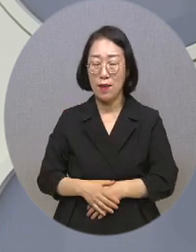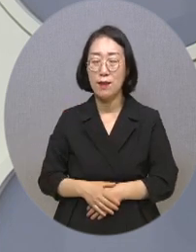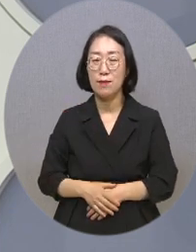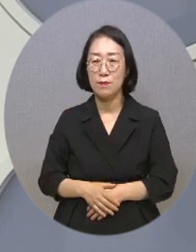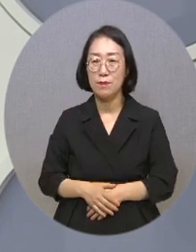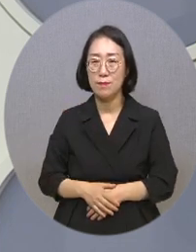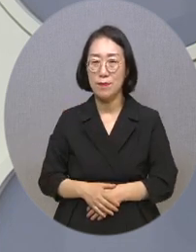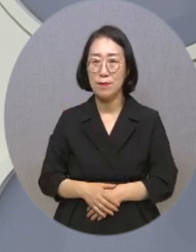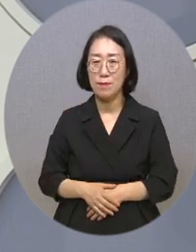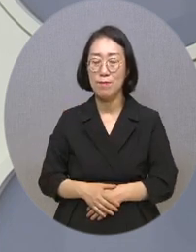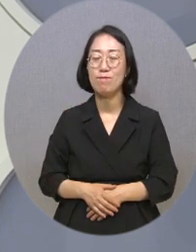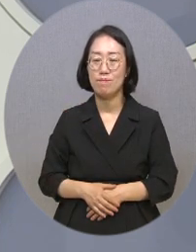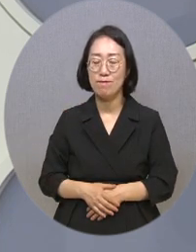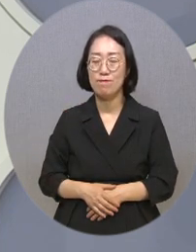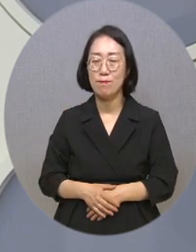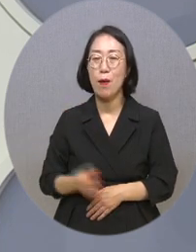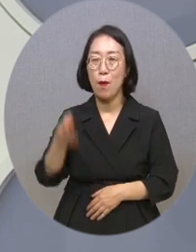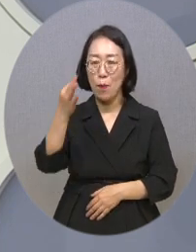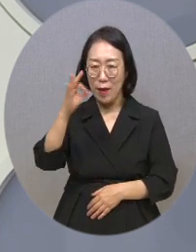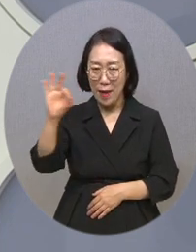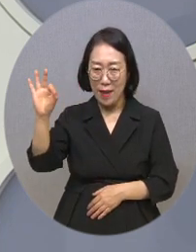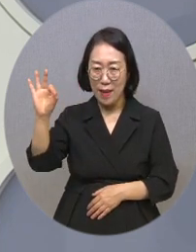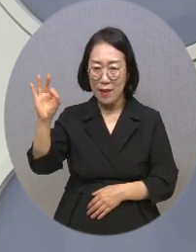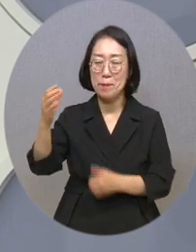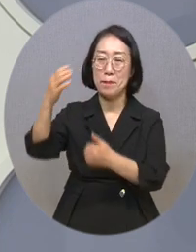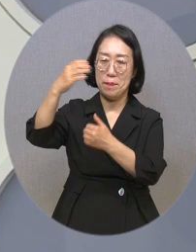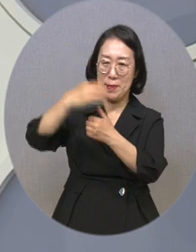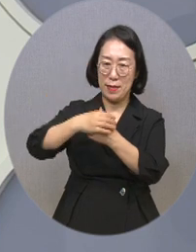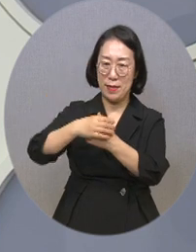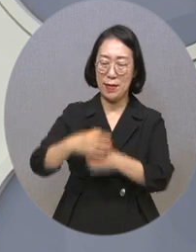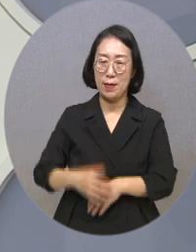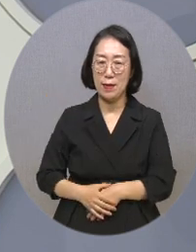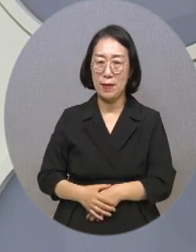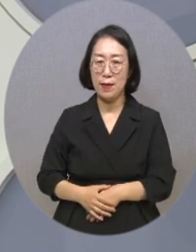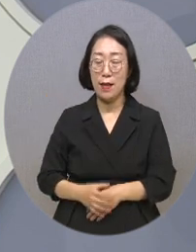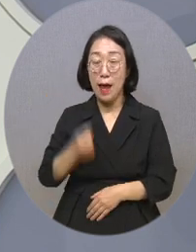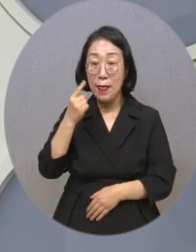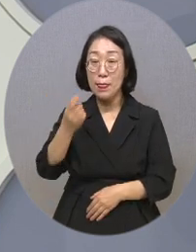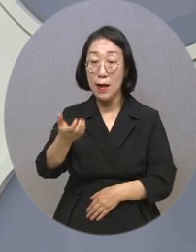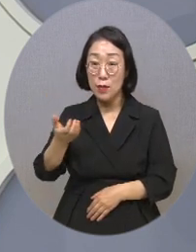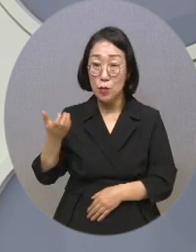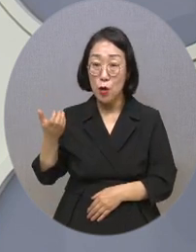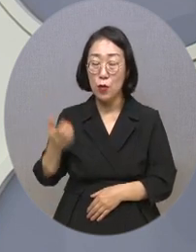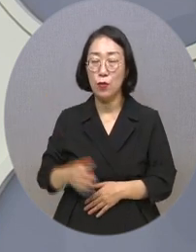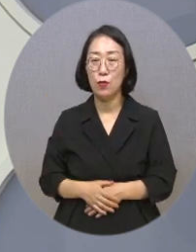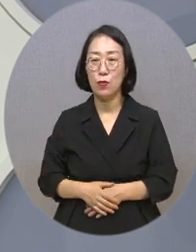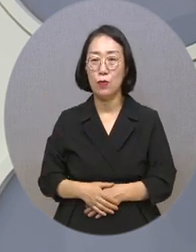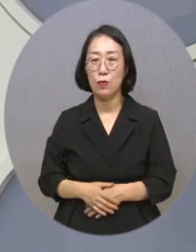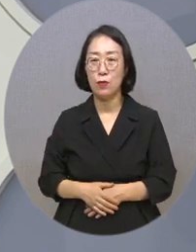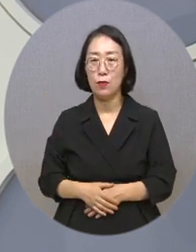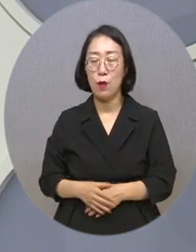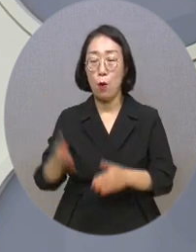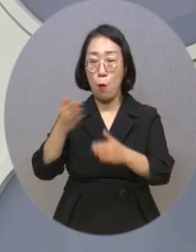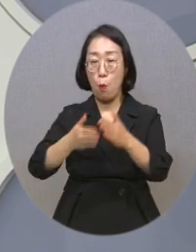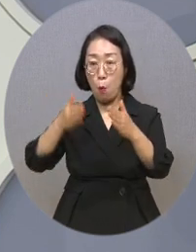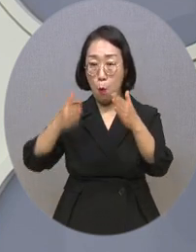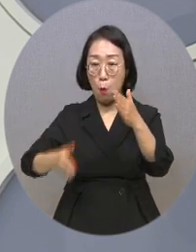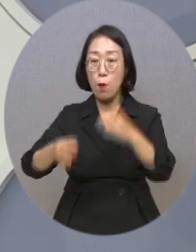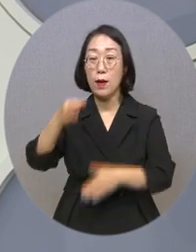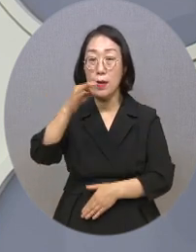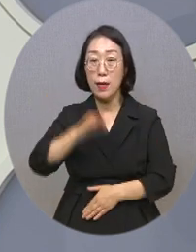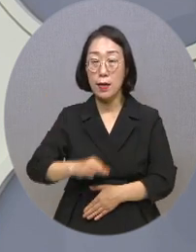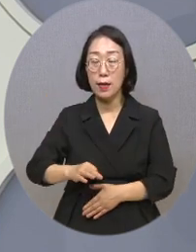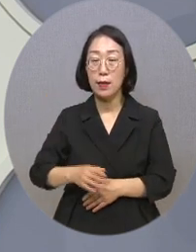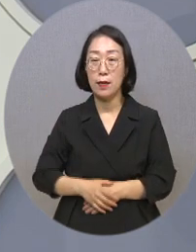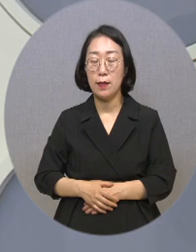거기에 응했습니다. 근데 그게 인가가 지난달에 됐고요. 그래서 그게 이제 공익법인인가까지 6월